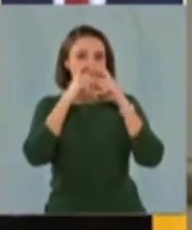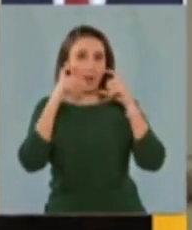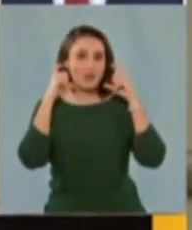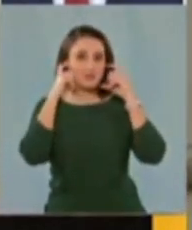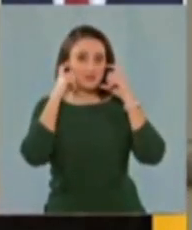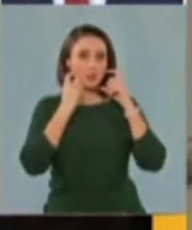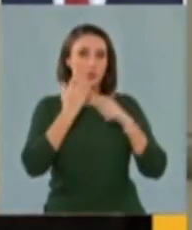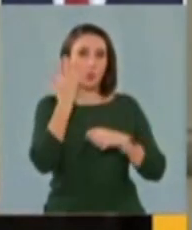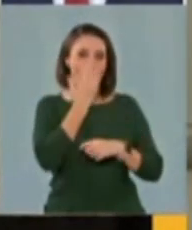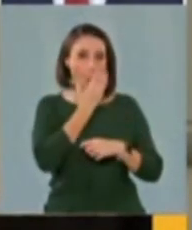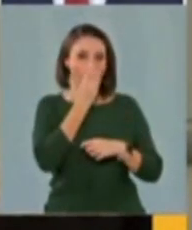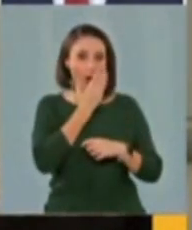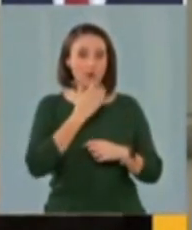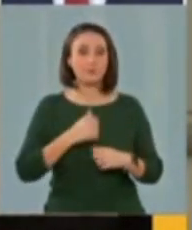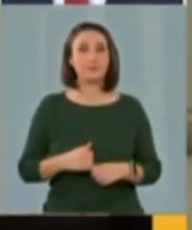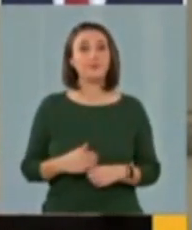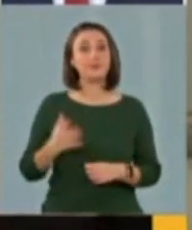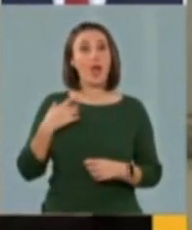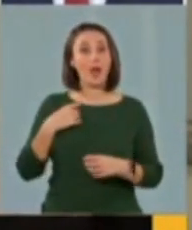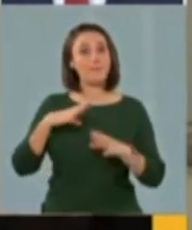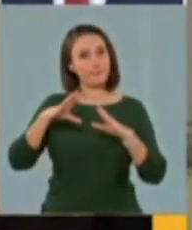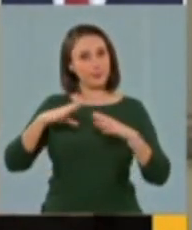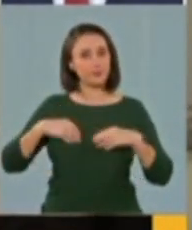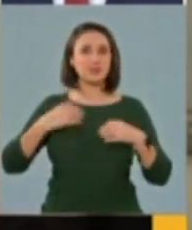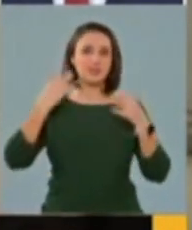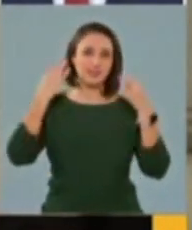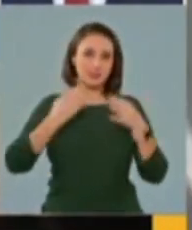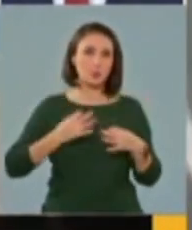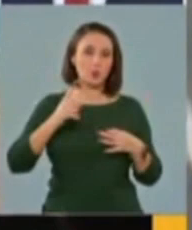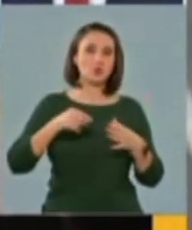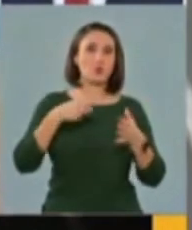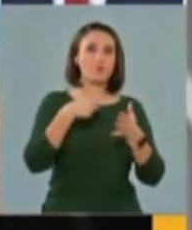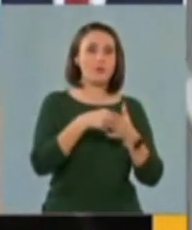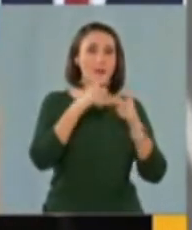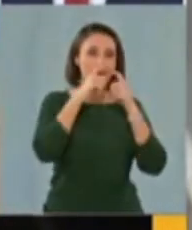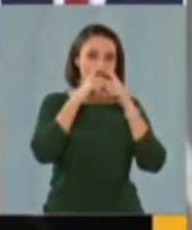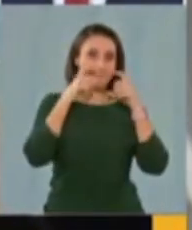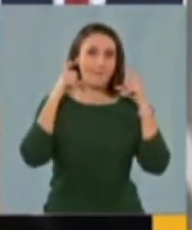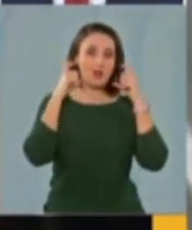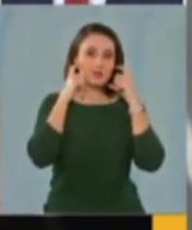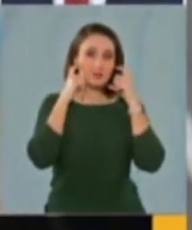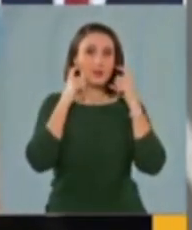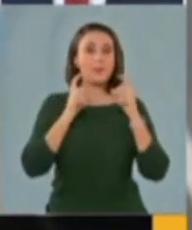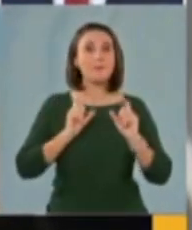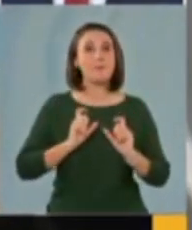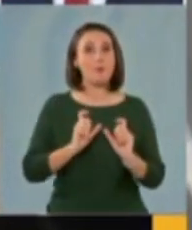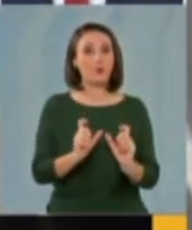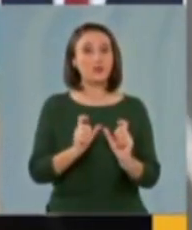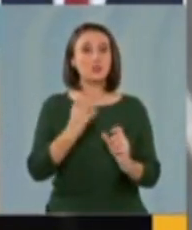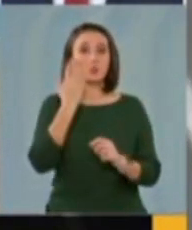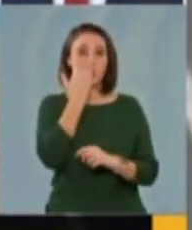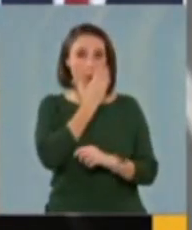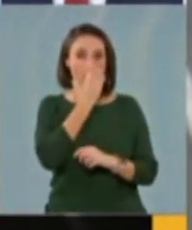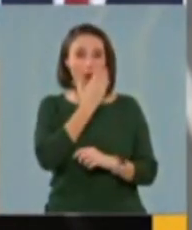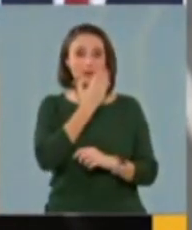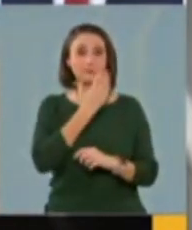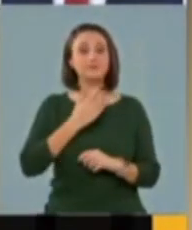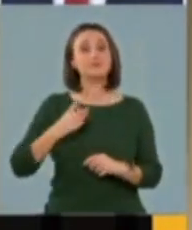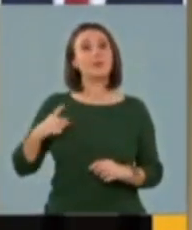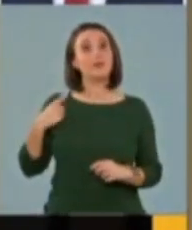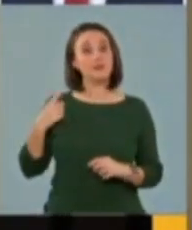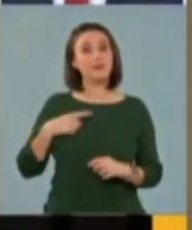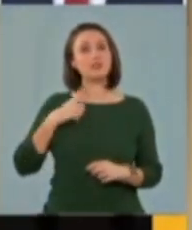iar pe de altă parte am primit garanția că această aprovizionare cu măști de protecție în școli va